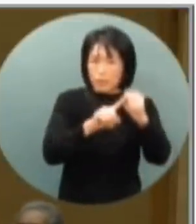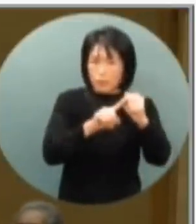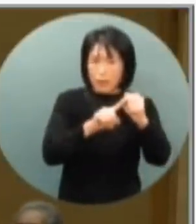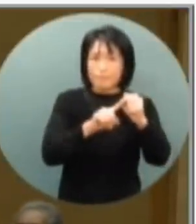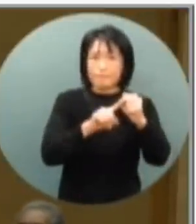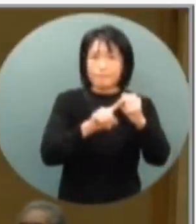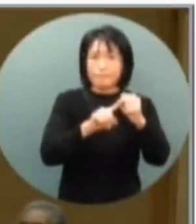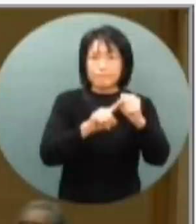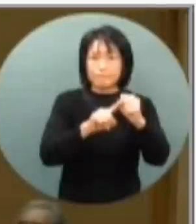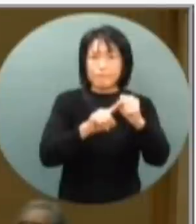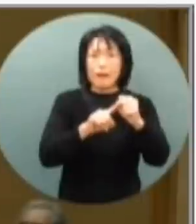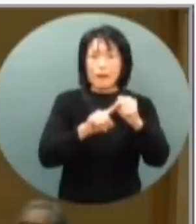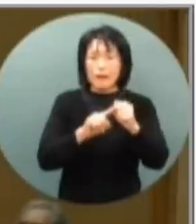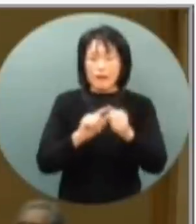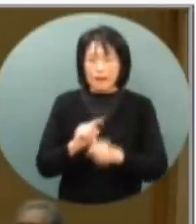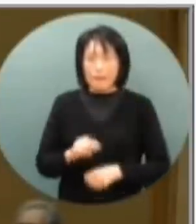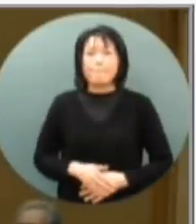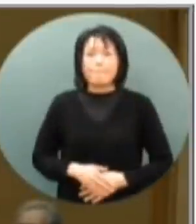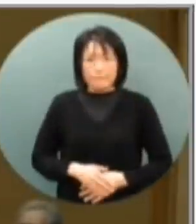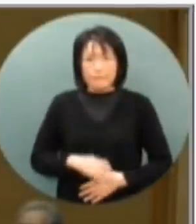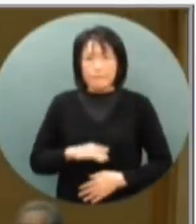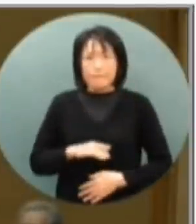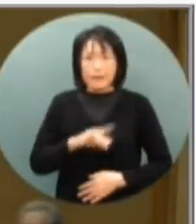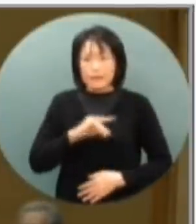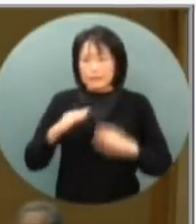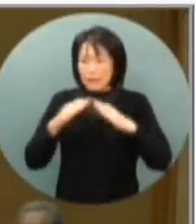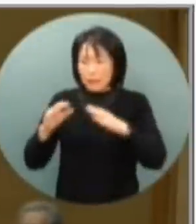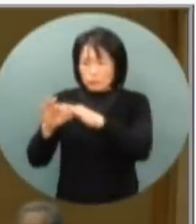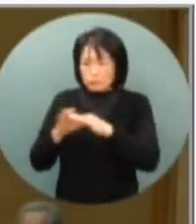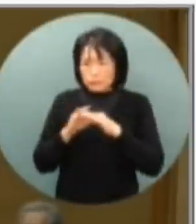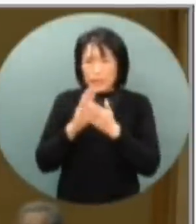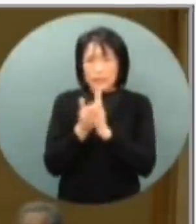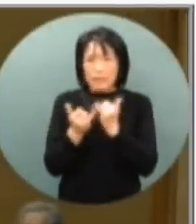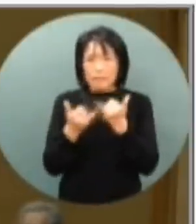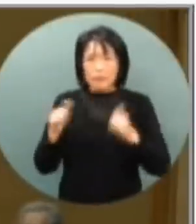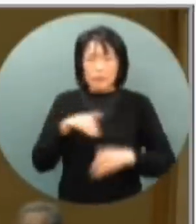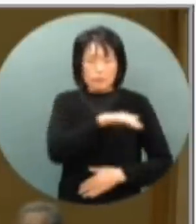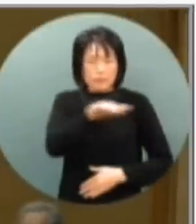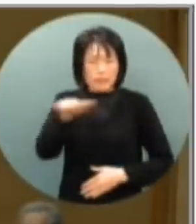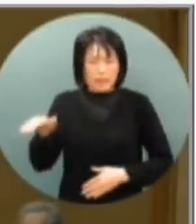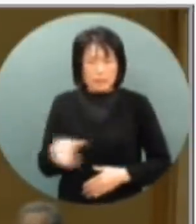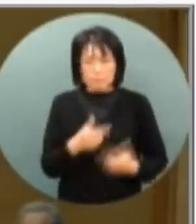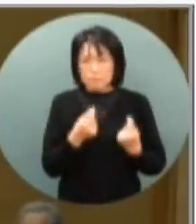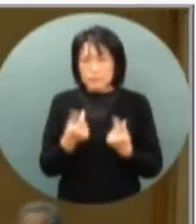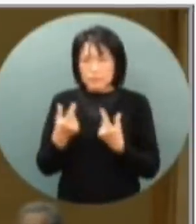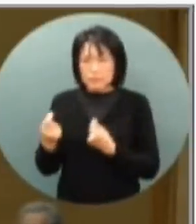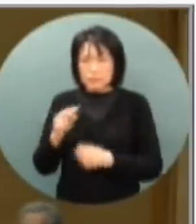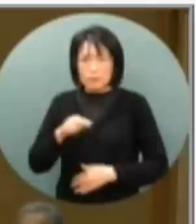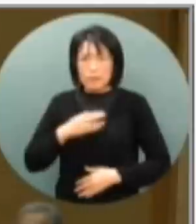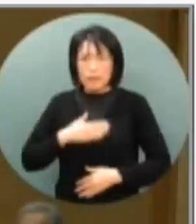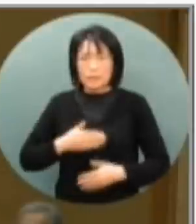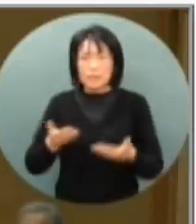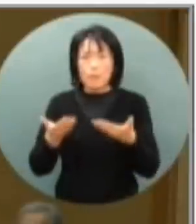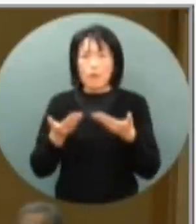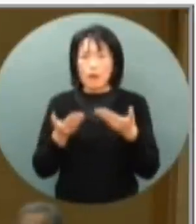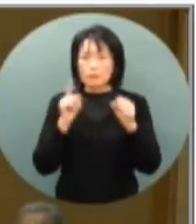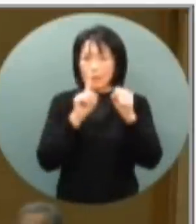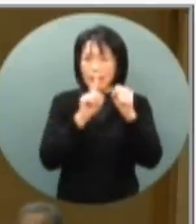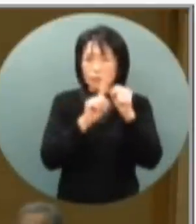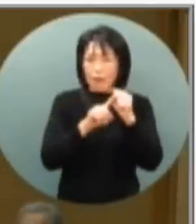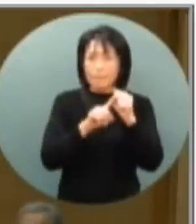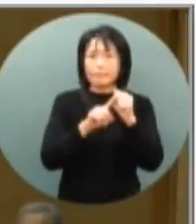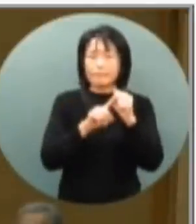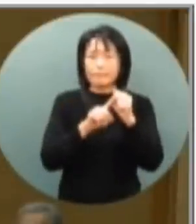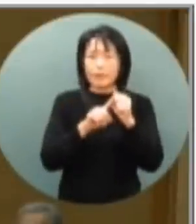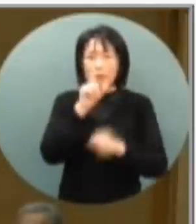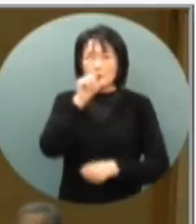事を通じて県民の皆さんにもしっかりご認識をいただくために、あえて申し上げますけれども、や